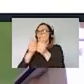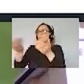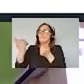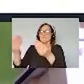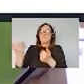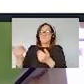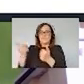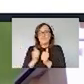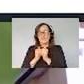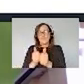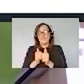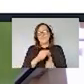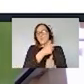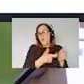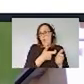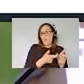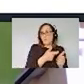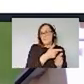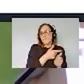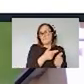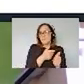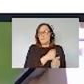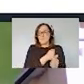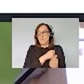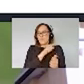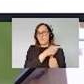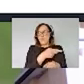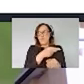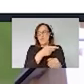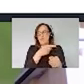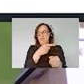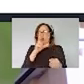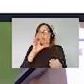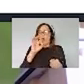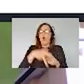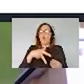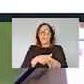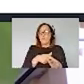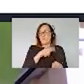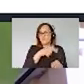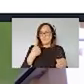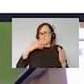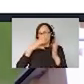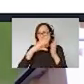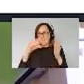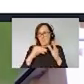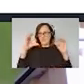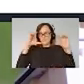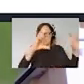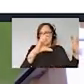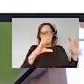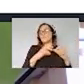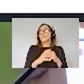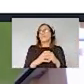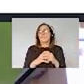przykład Państwo robicie jakieś, to też widziałam w bibliotece choćby Konińskiej, gdzie było zdjęcie i tak